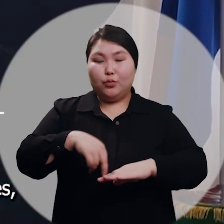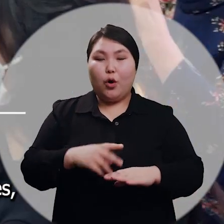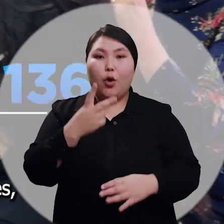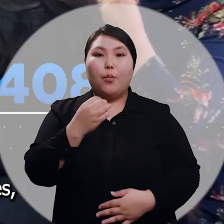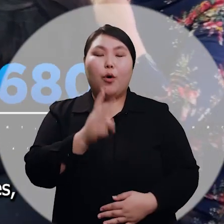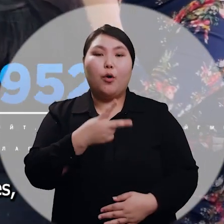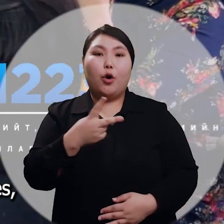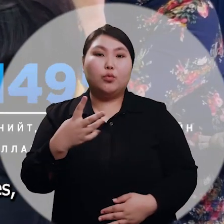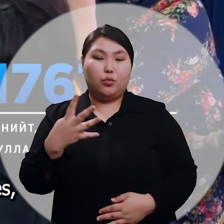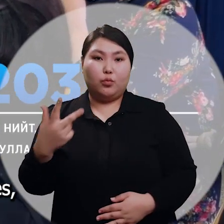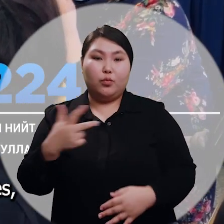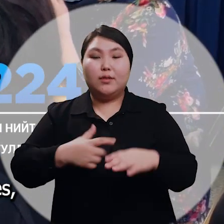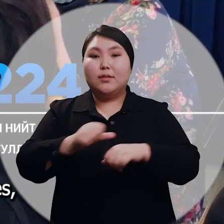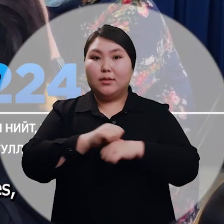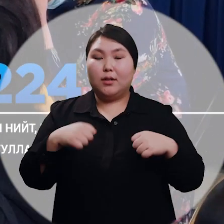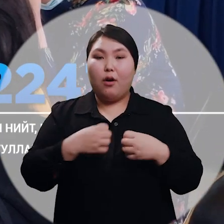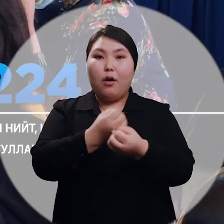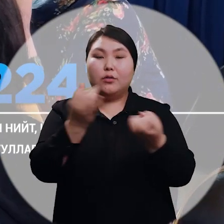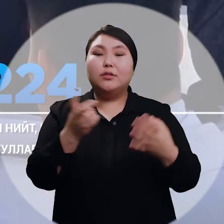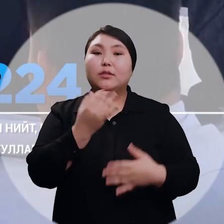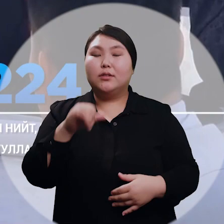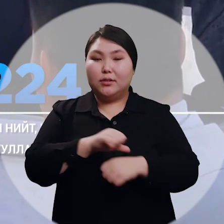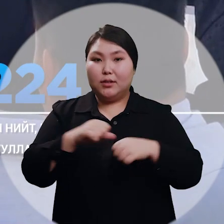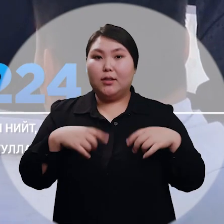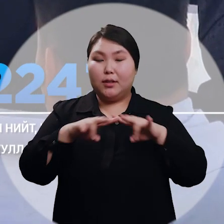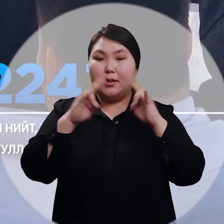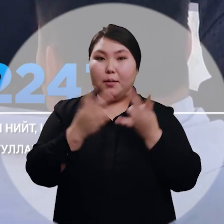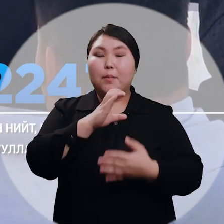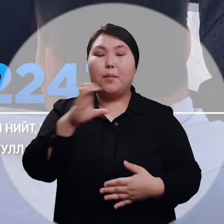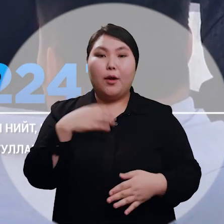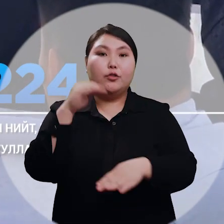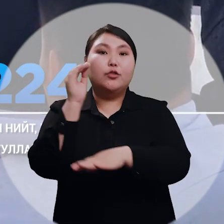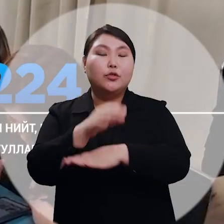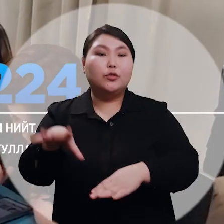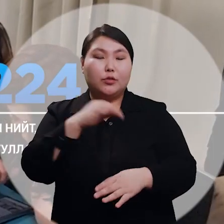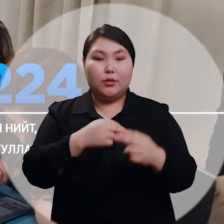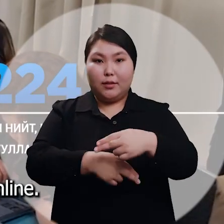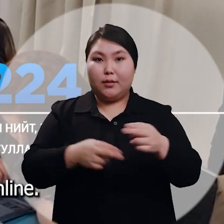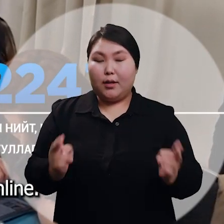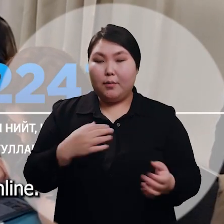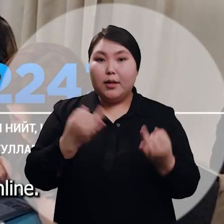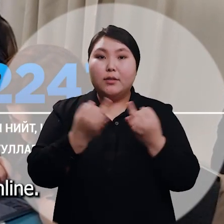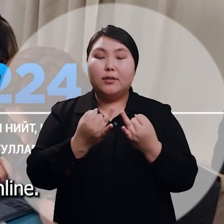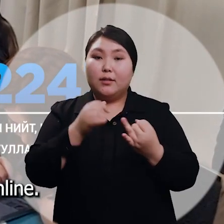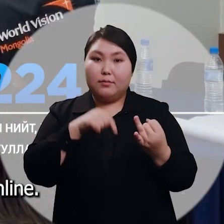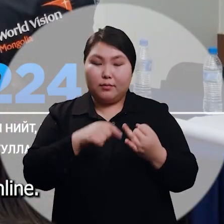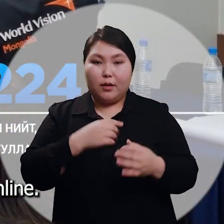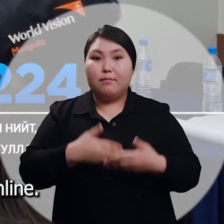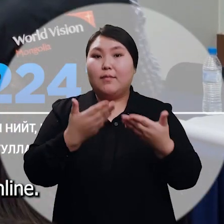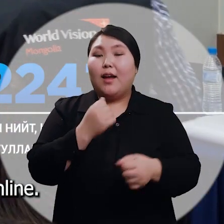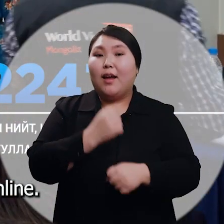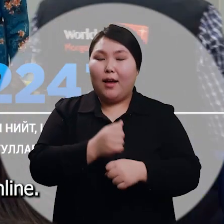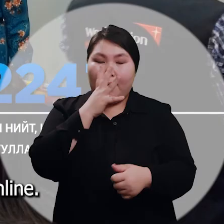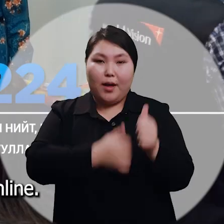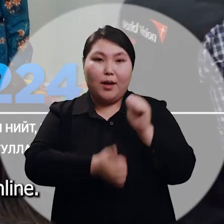дүргийн хоэрмэн хоэрсэн дэчуүн үрвэн эргэд, ознэ нээд. Эргэнэ нэгэмийн байгүлгээн төлөөлөөдэд таинхэм болуүн сайхэм хэлбэрээр хүрүүгэх